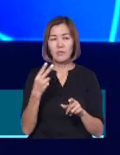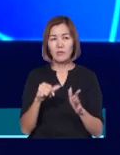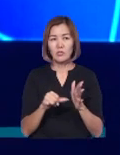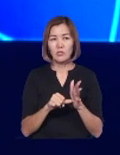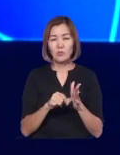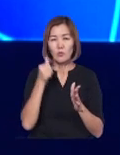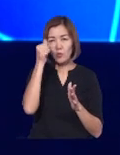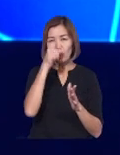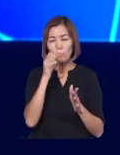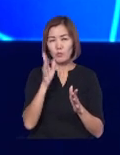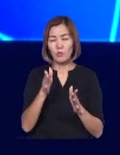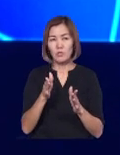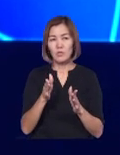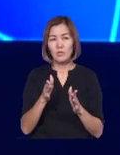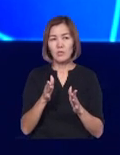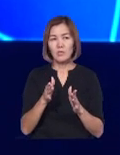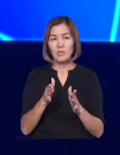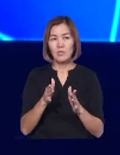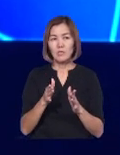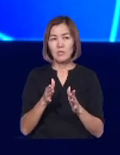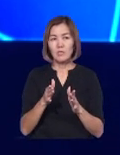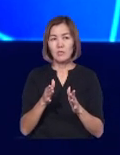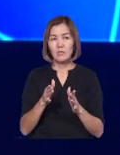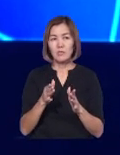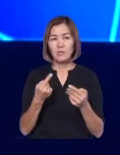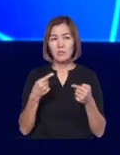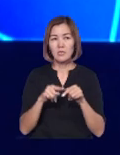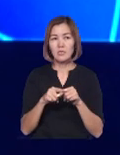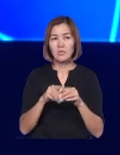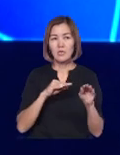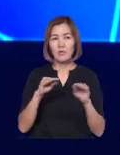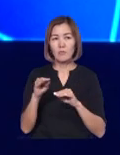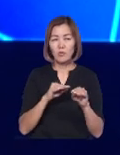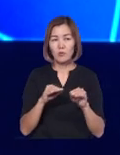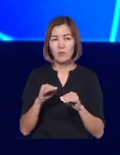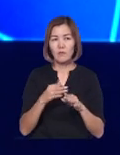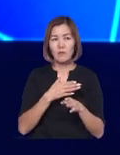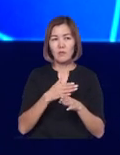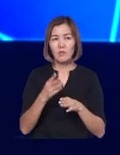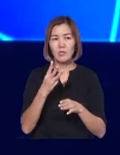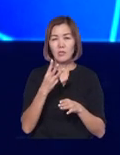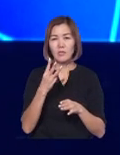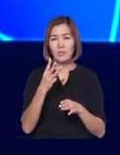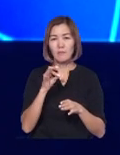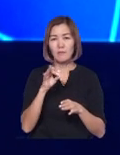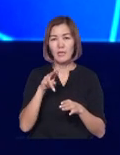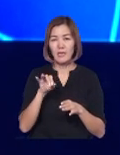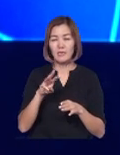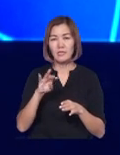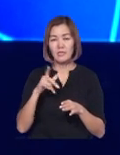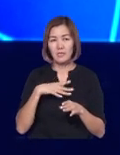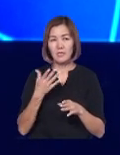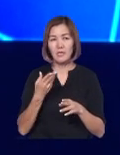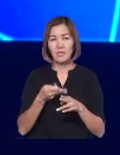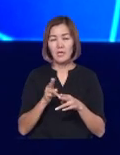25-26 год. На укрепление материально-технической базы в этом году было выделено около 3 миллиардов тенге.